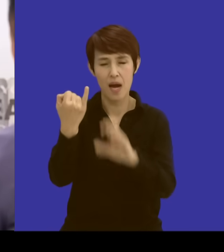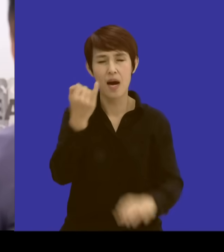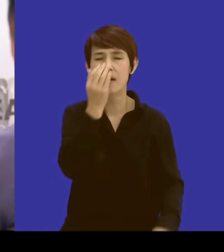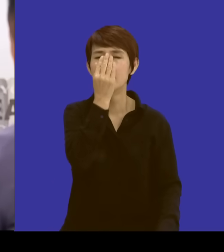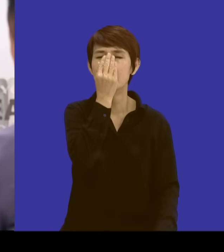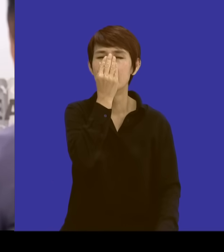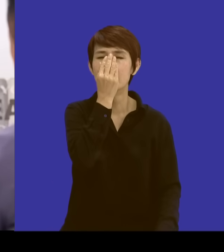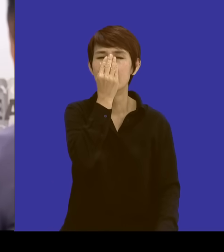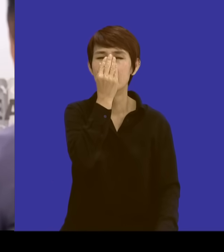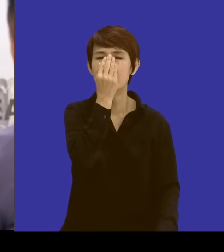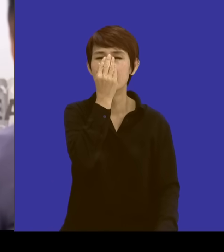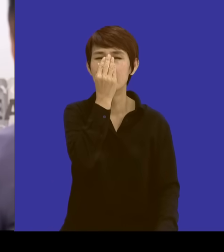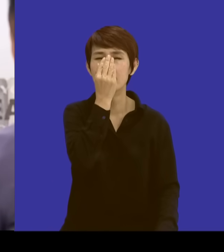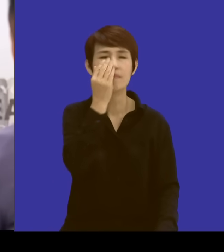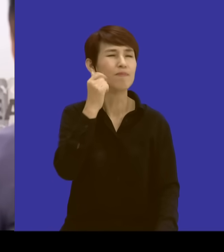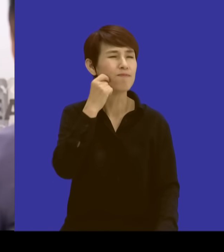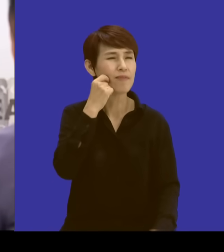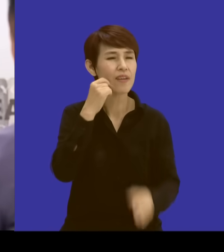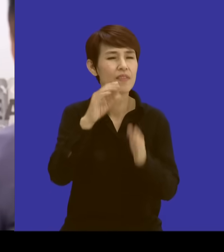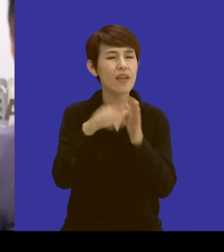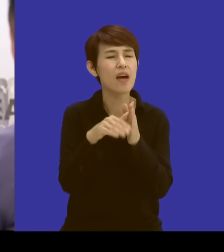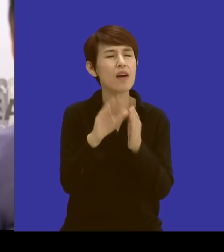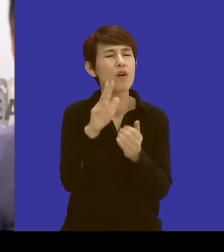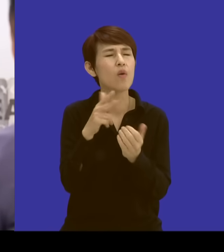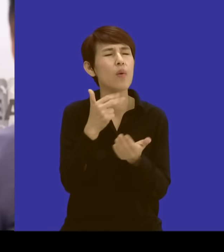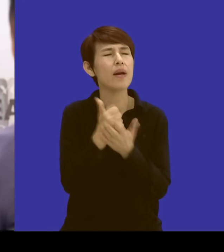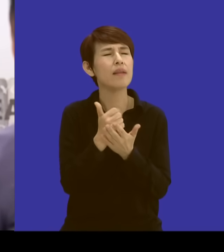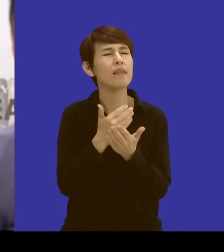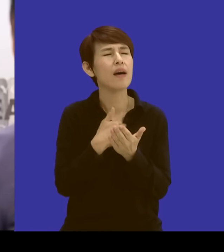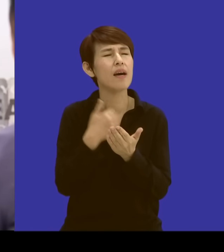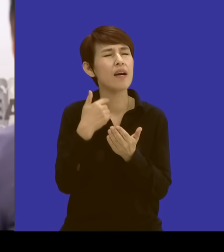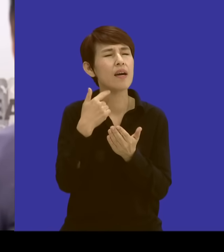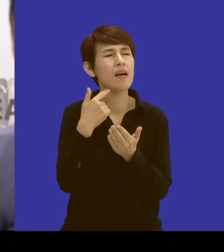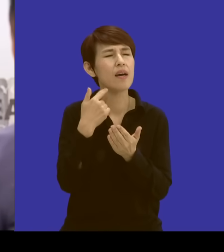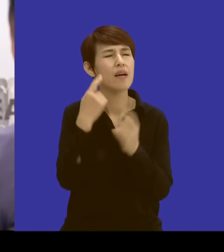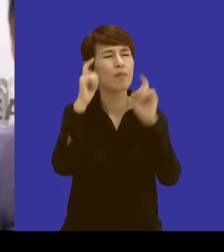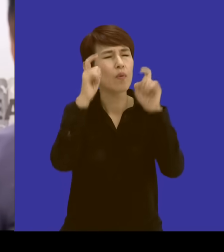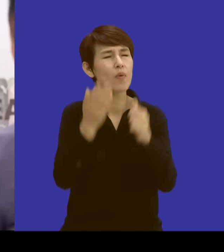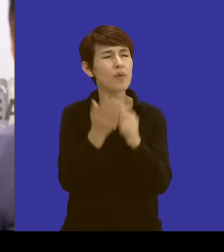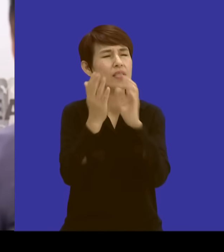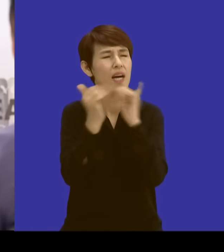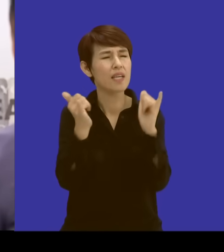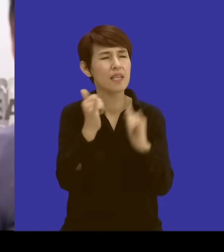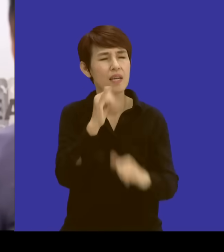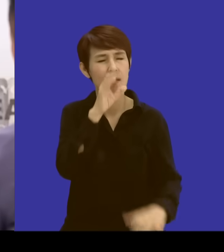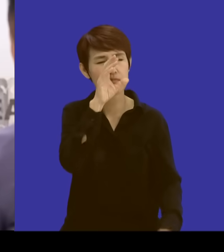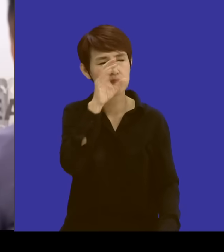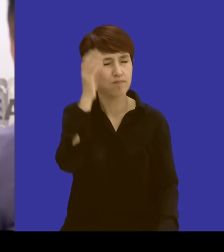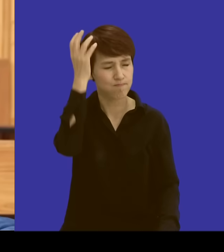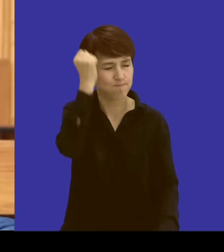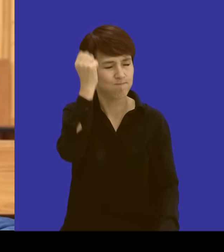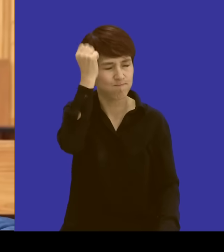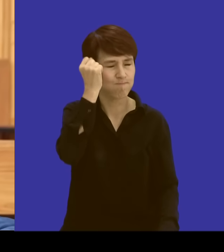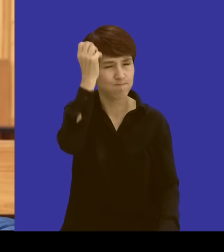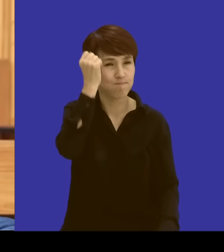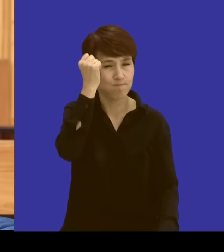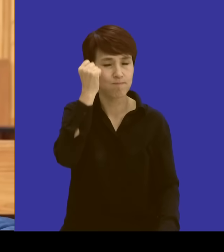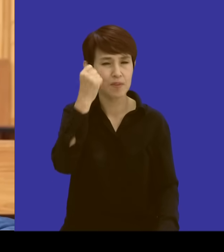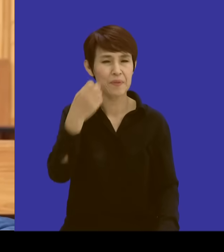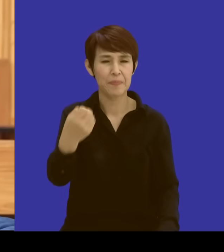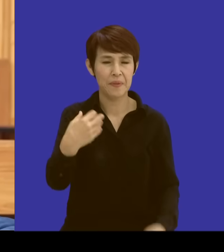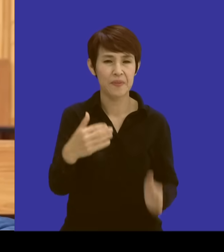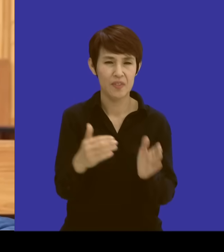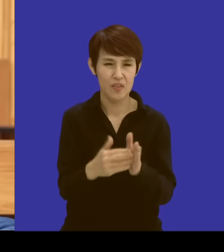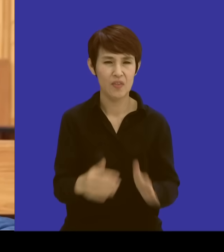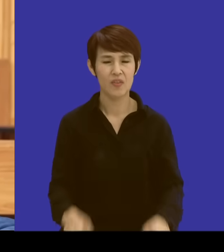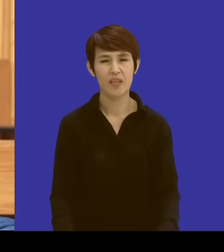안 되시는데 여호와는 나의 목자시니 돌아가시기 직전까지 그렇게 소통했어요. 근데 제가